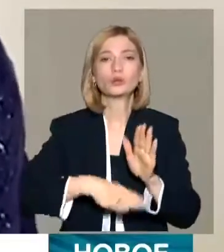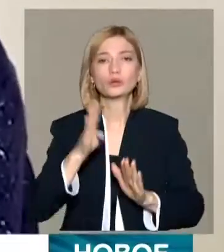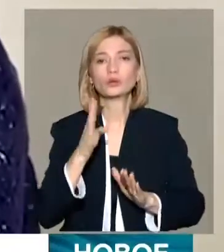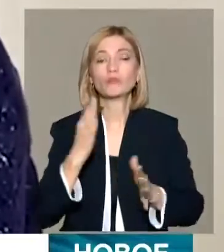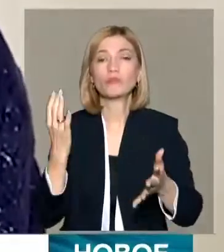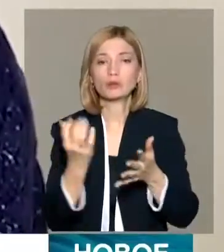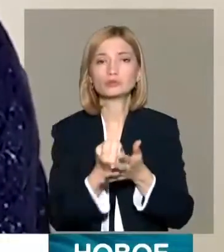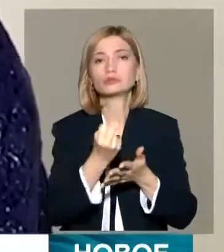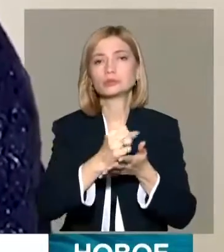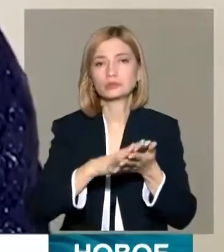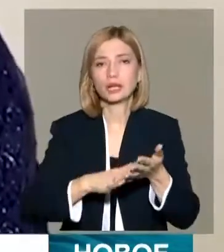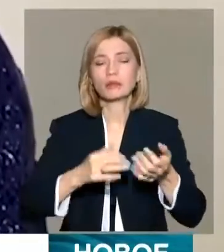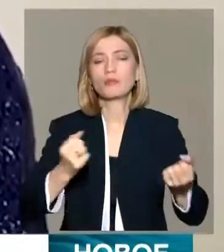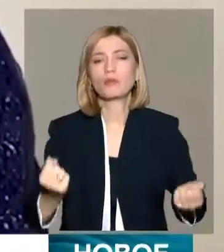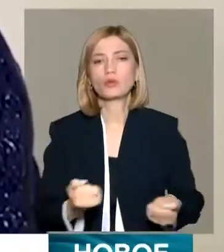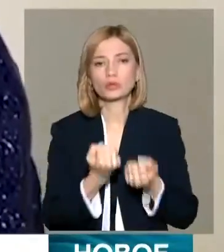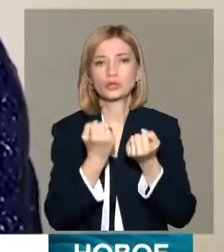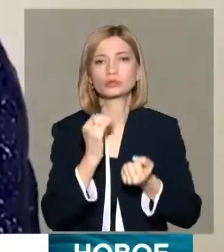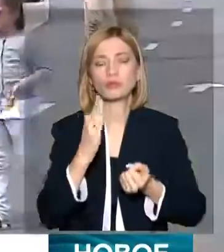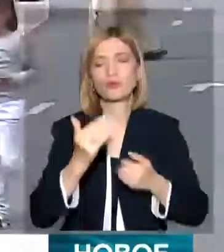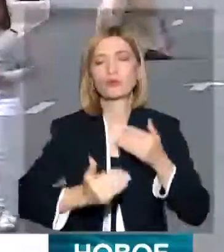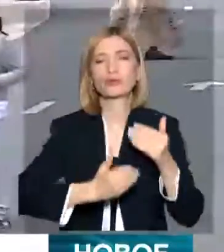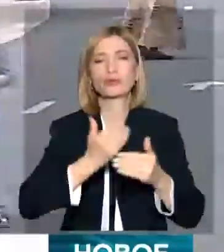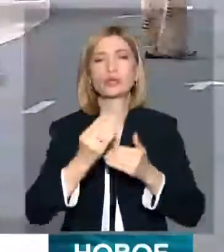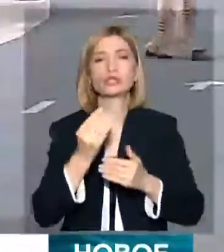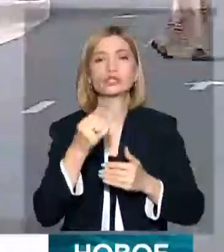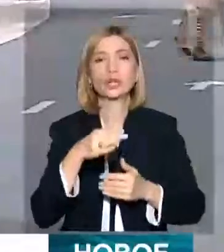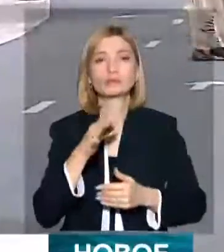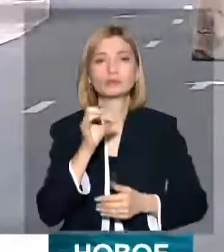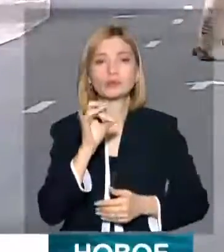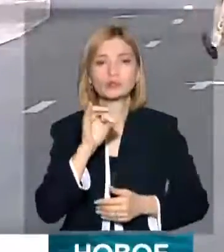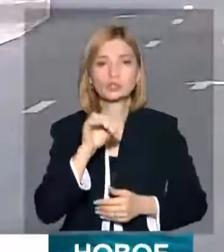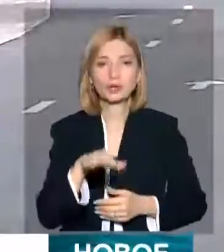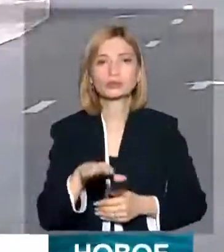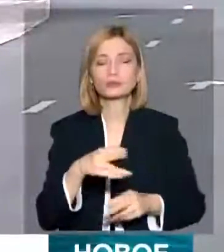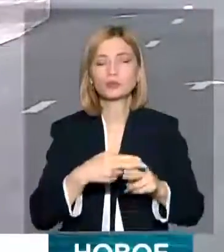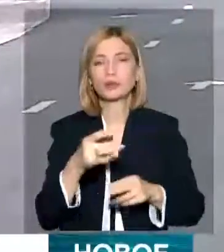получат дальнейшую поддержку. Также в рамках «Jazz Project» в регионе